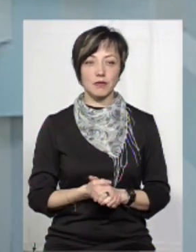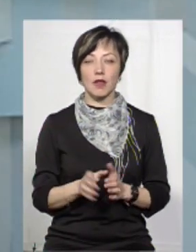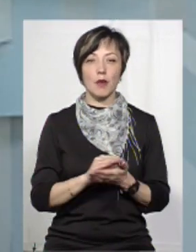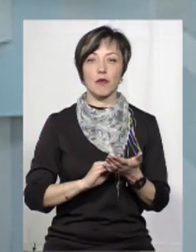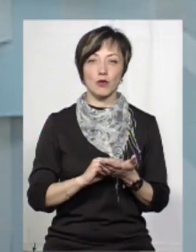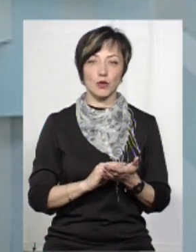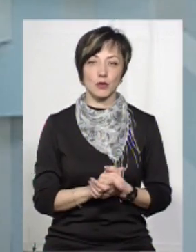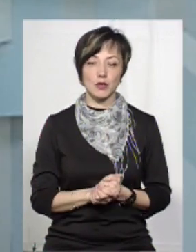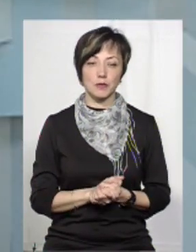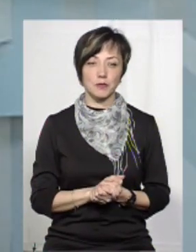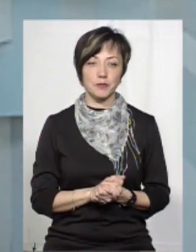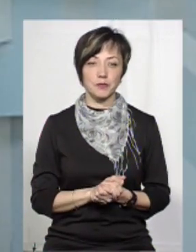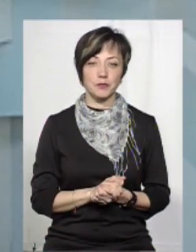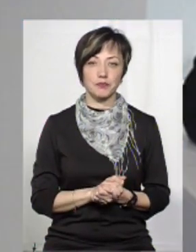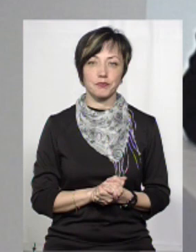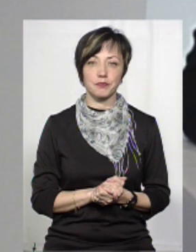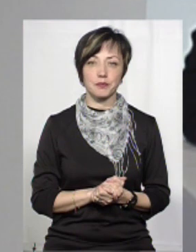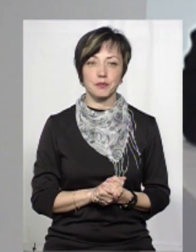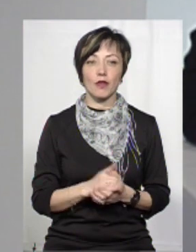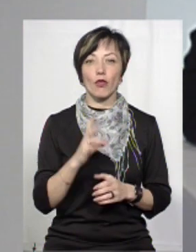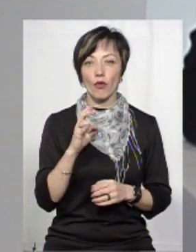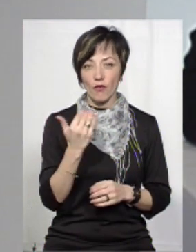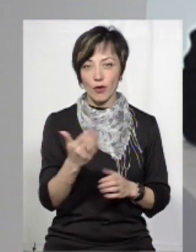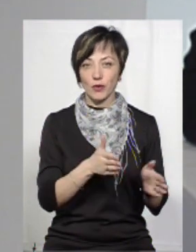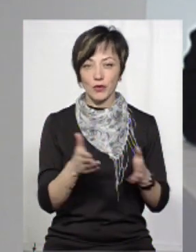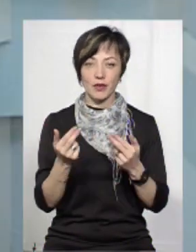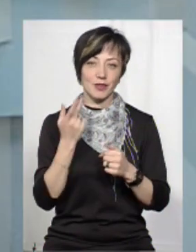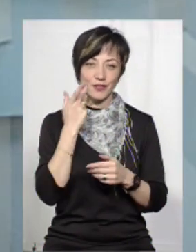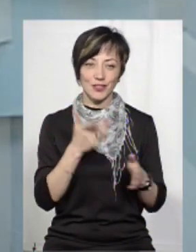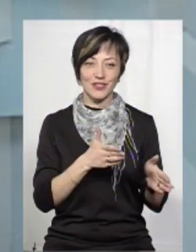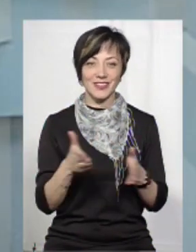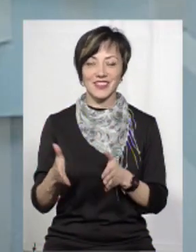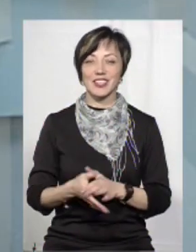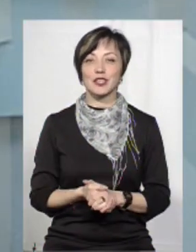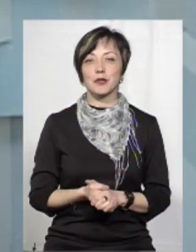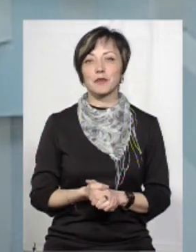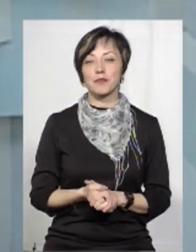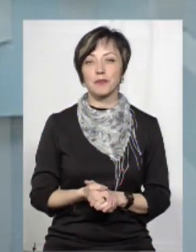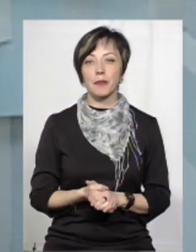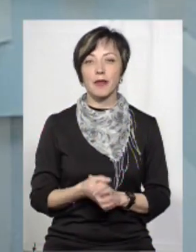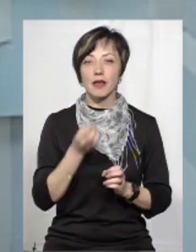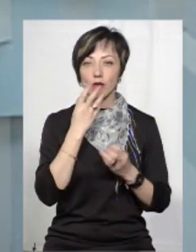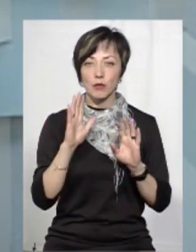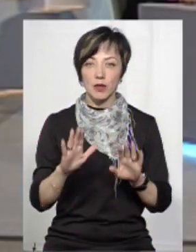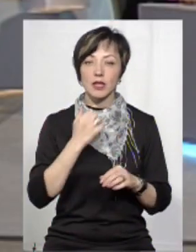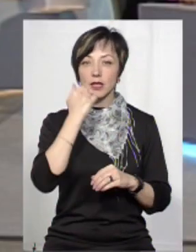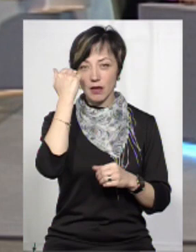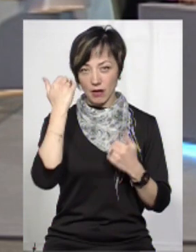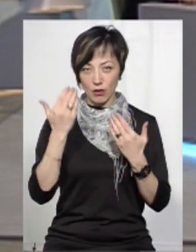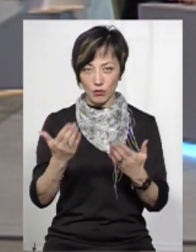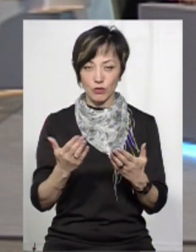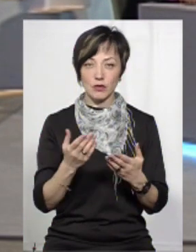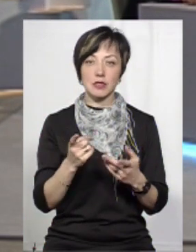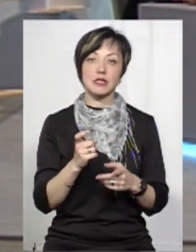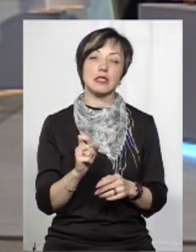не повторюється. І ну, ви готові? Так, ми завжди готові. До цієї ситуації. Добре. Я вам